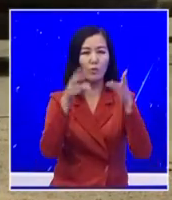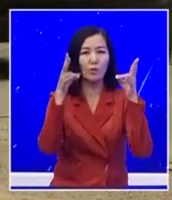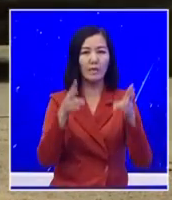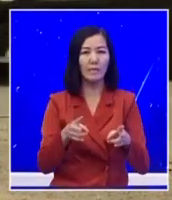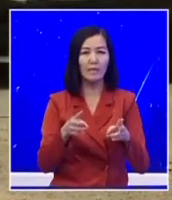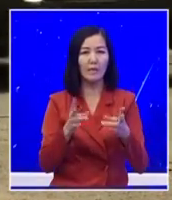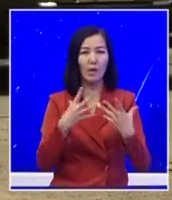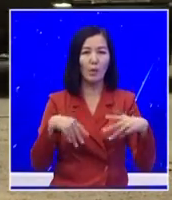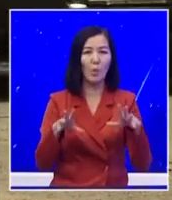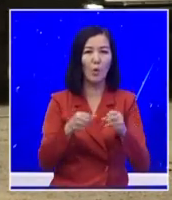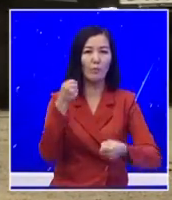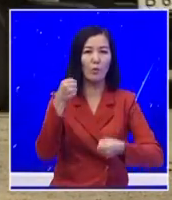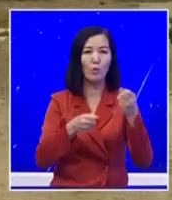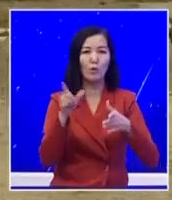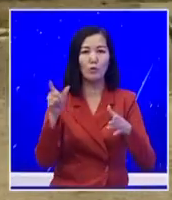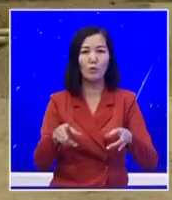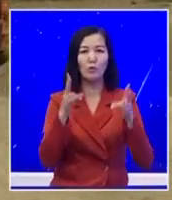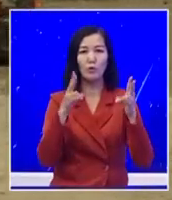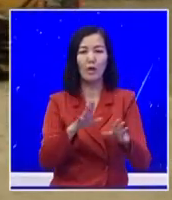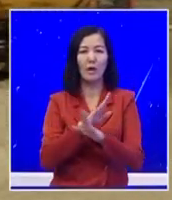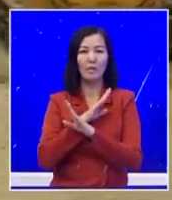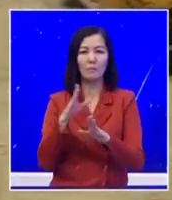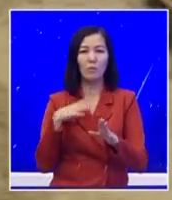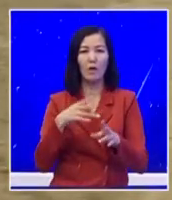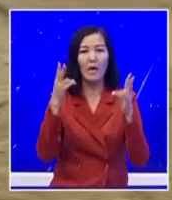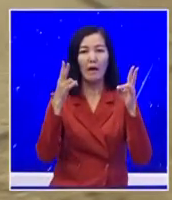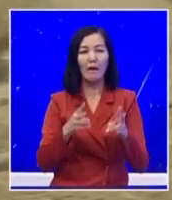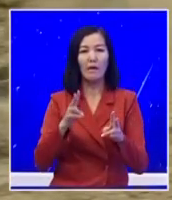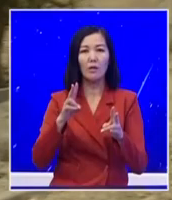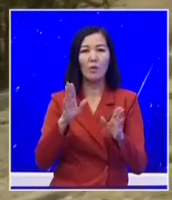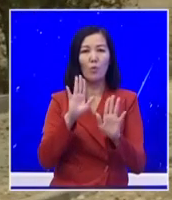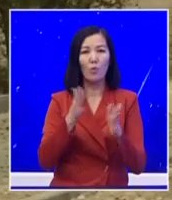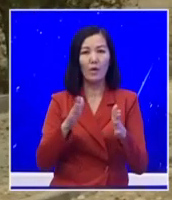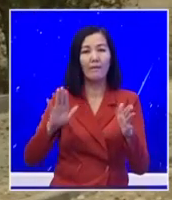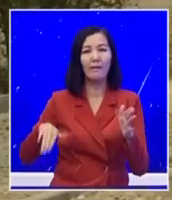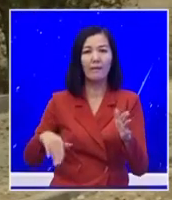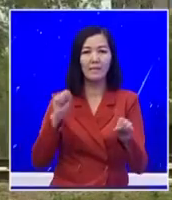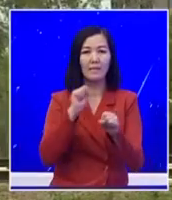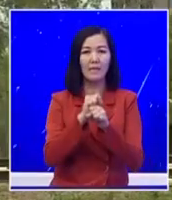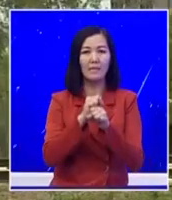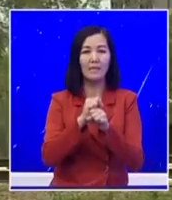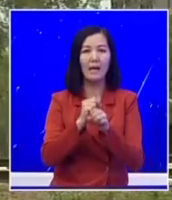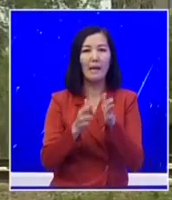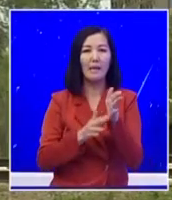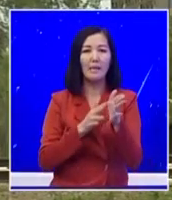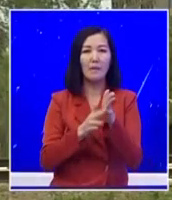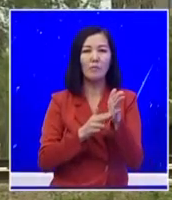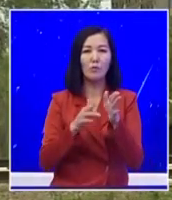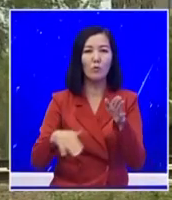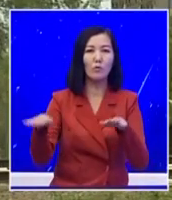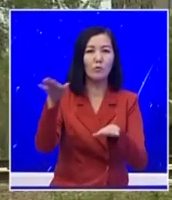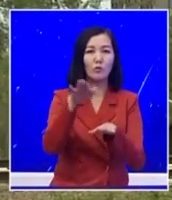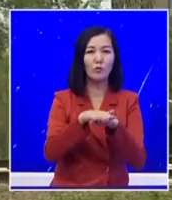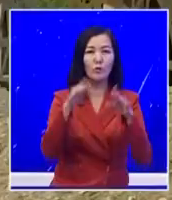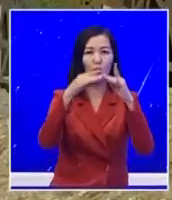көлік жүргізушісі оқиға орнында қайтыс болды. Қайғылы оқиғадан кейін станция маңында теміржол үстінен жаяу жүргіншілер көпірін салу